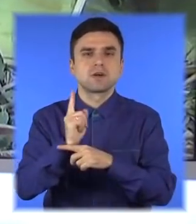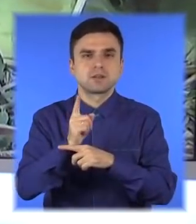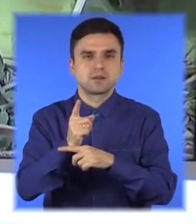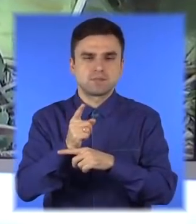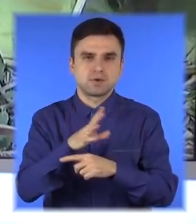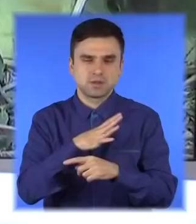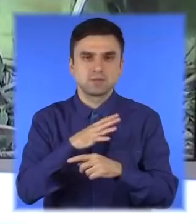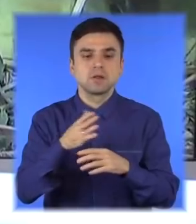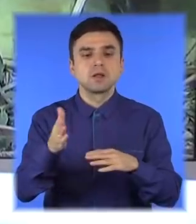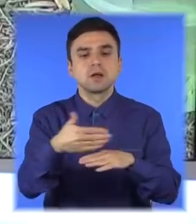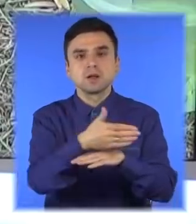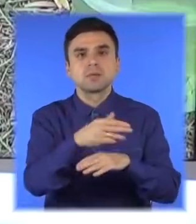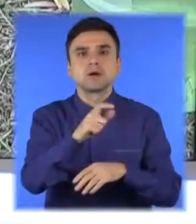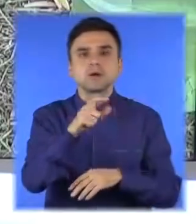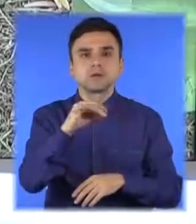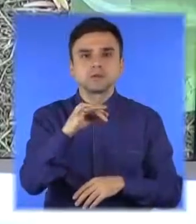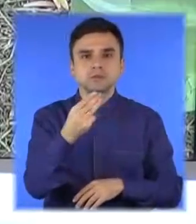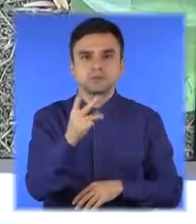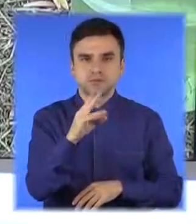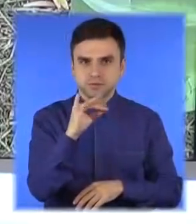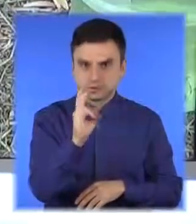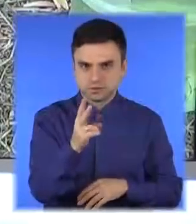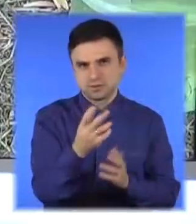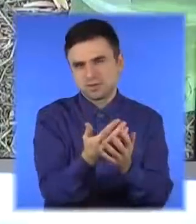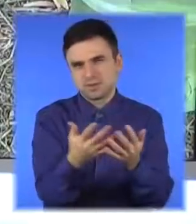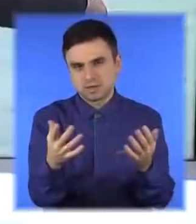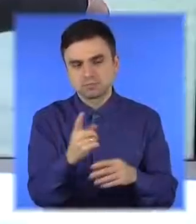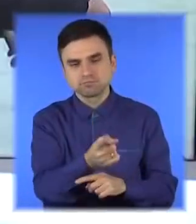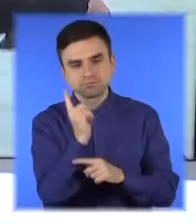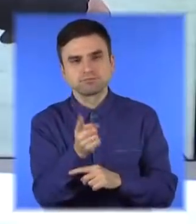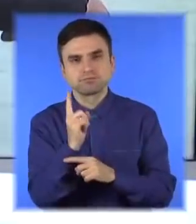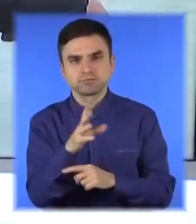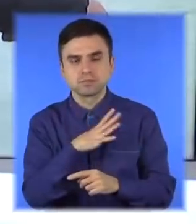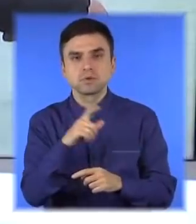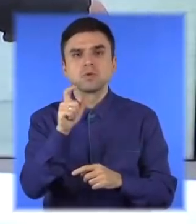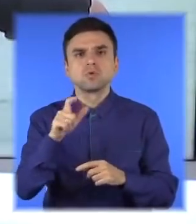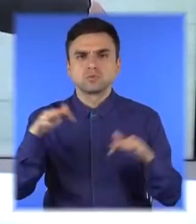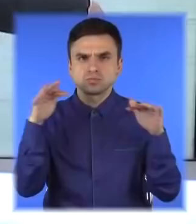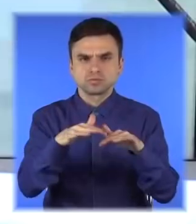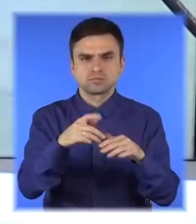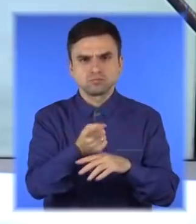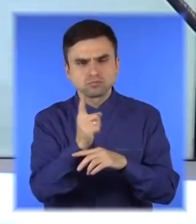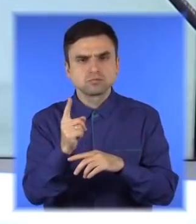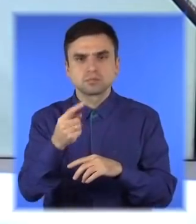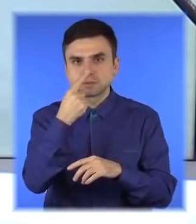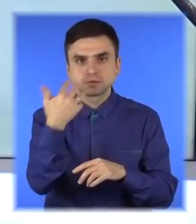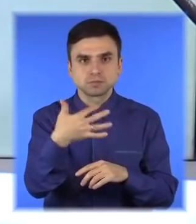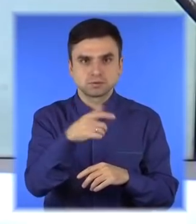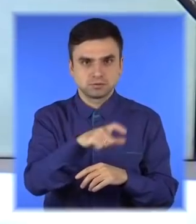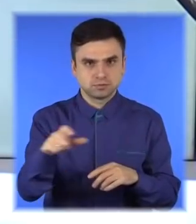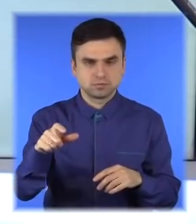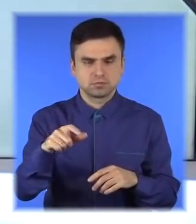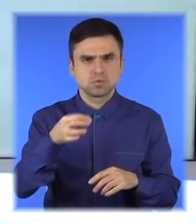спінінгом із берега. Всього у змаганнях взяли участь до півсотні рибалок, як новачків, так і досвідчених. Місцем для проведення